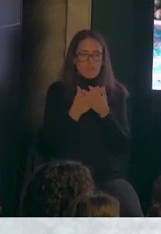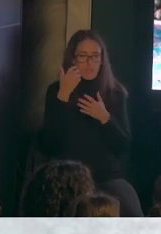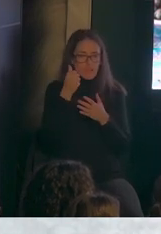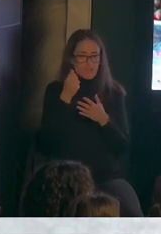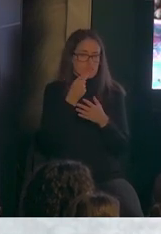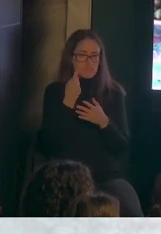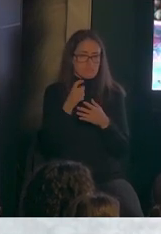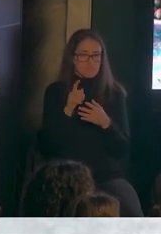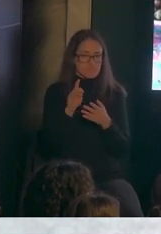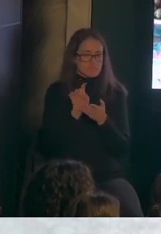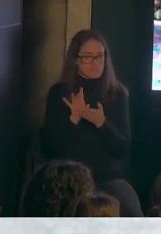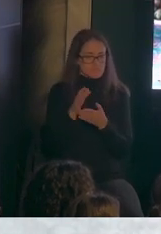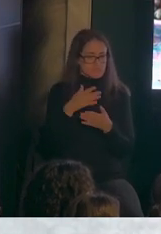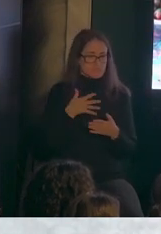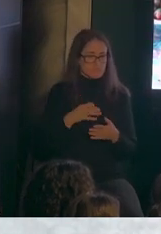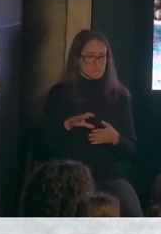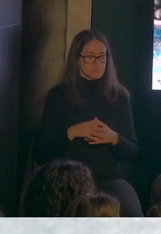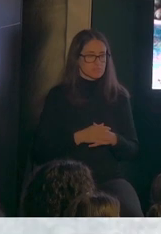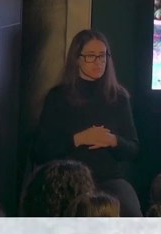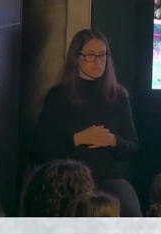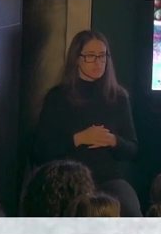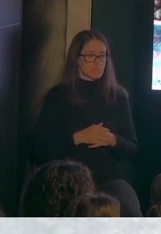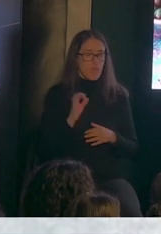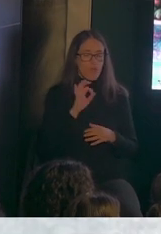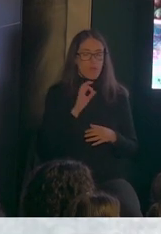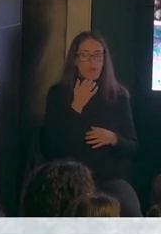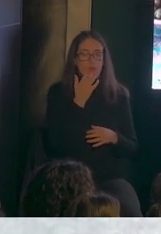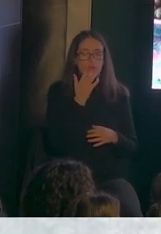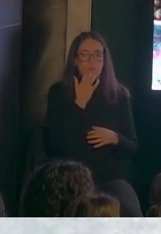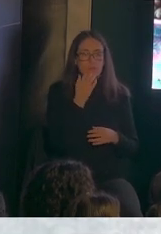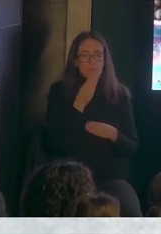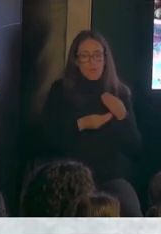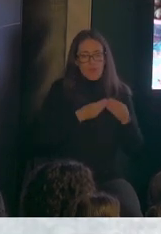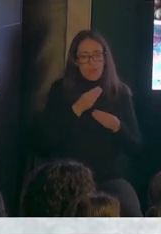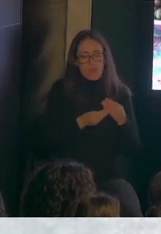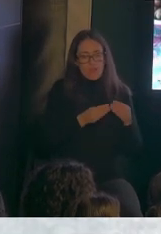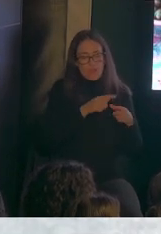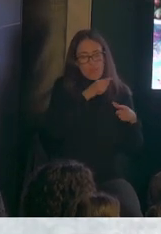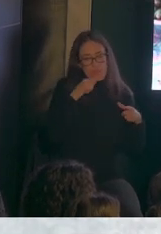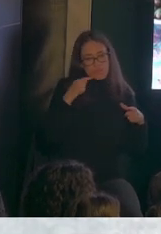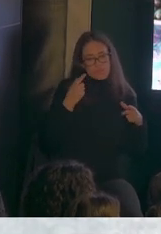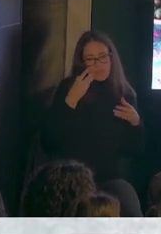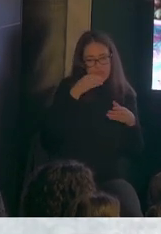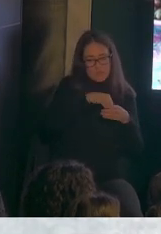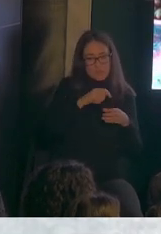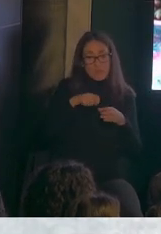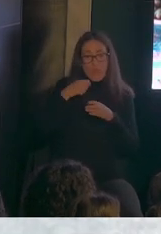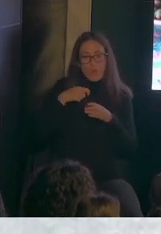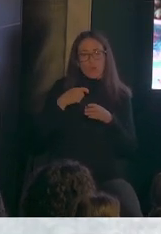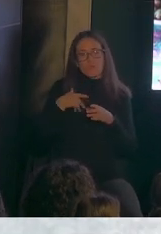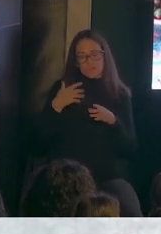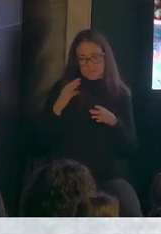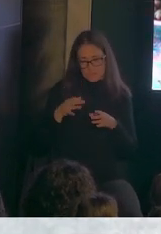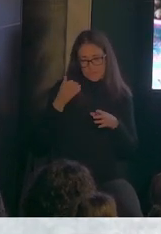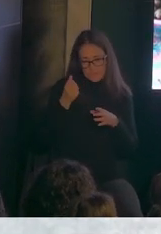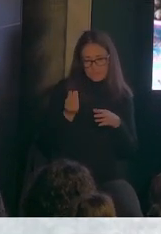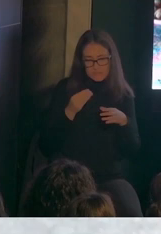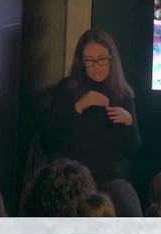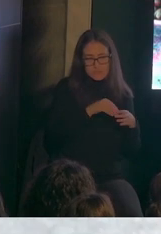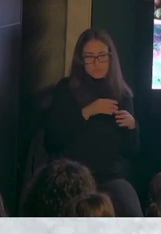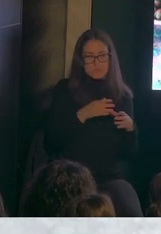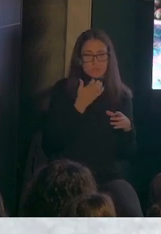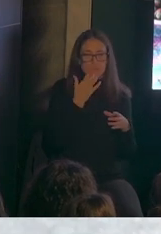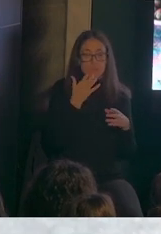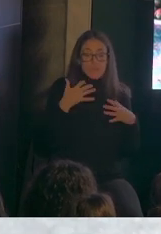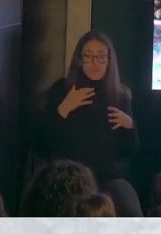trec. Vale? Ara, si anés a fer un postre que fos de iogurt, doncs, evidentment li posaria. No? Però posar-li quan realment fa falta,